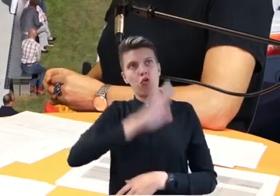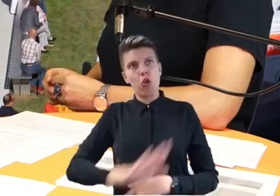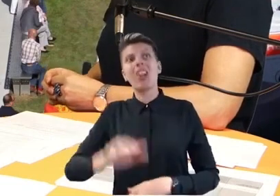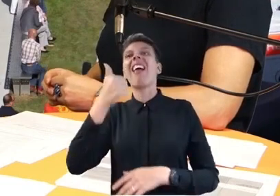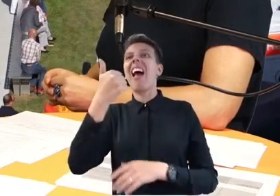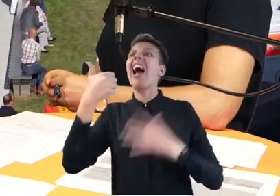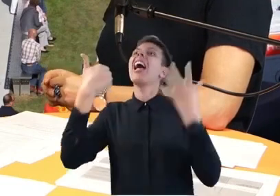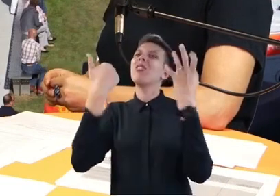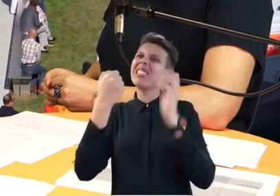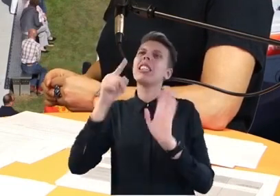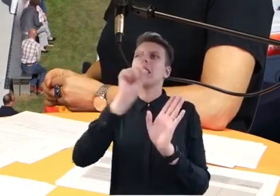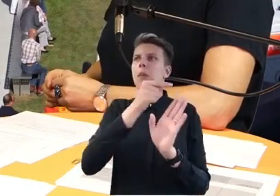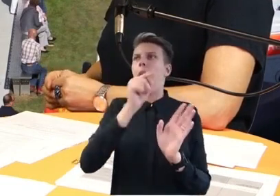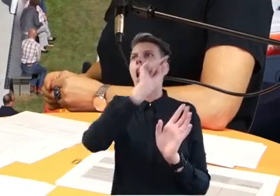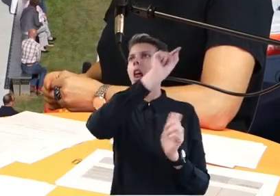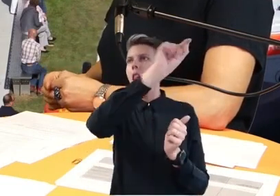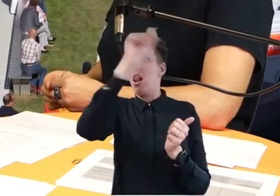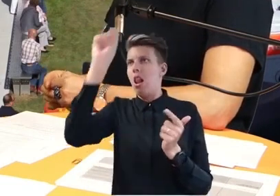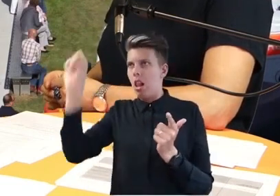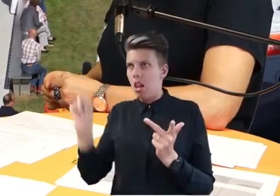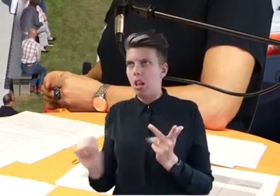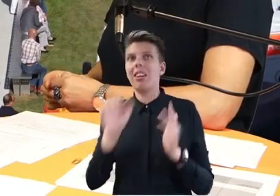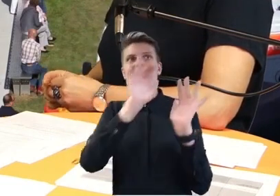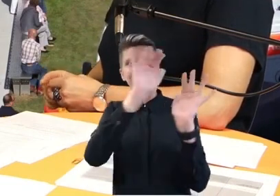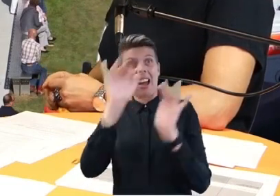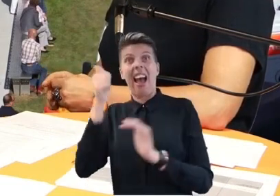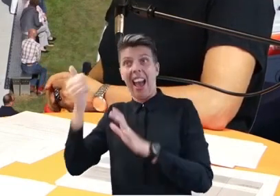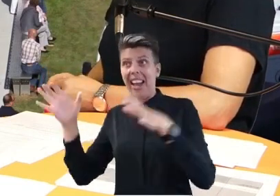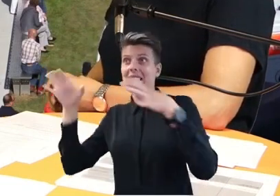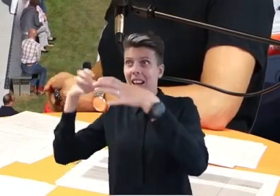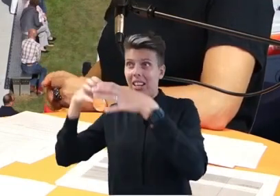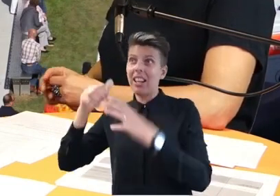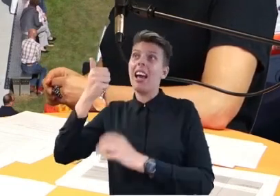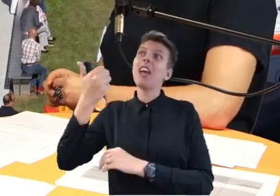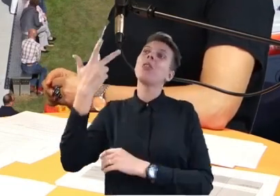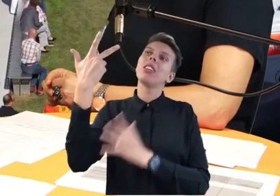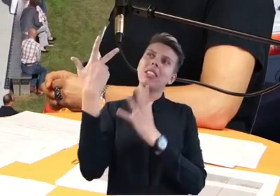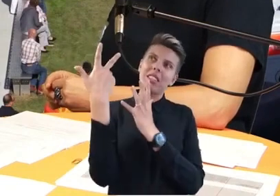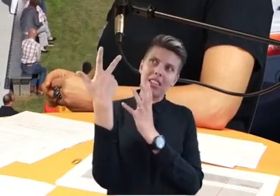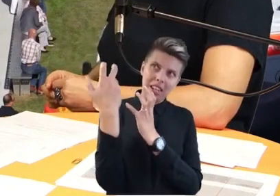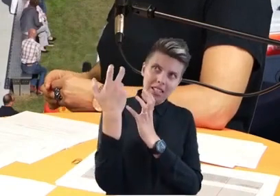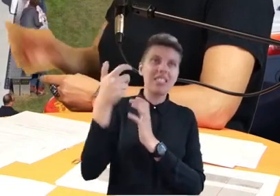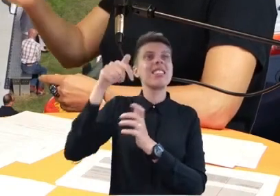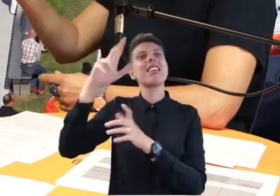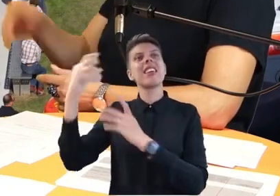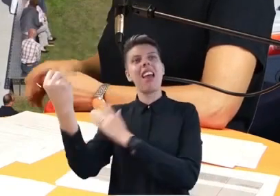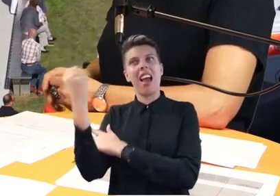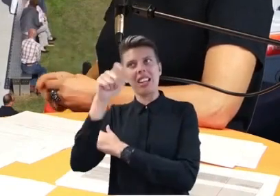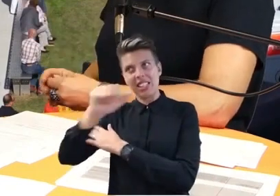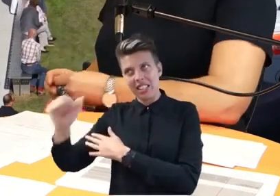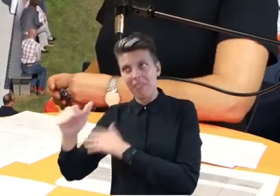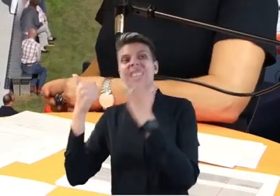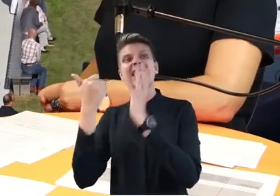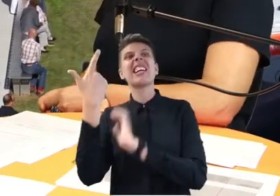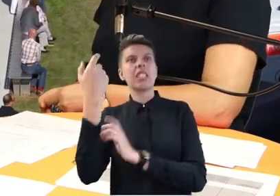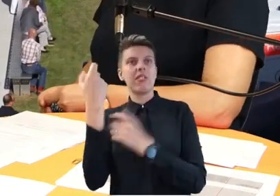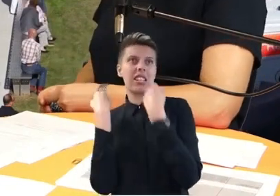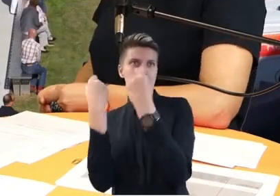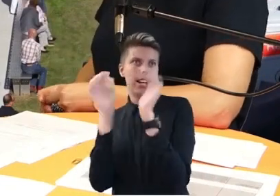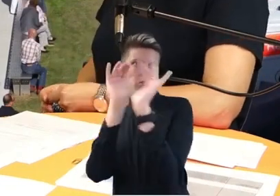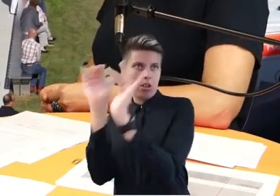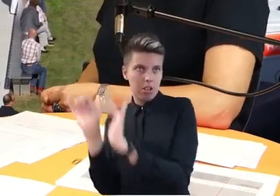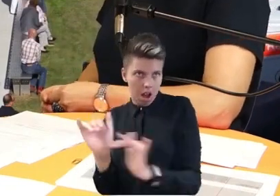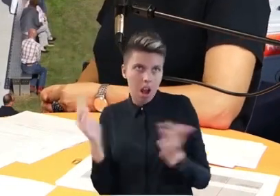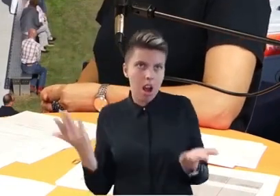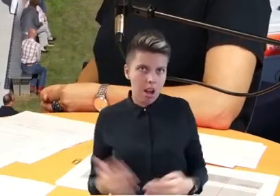in Ja. jeder dieser 61 Einheiten sind 138 Einsatzkräfte Ja, mit 26 genau, Fahrzeugen das wollte ich vorgesehen. nachfragen. Genau. Genau, ja,